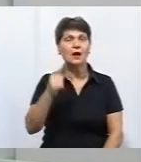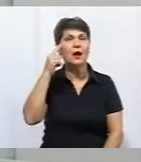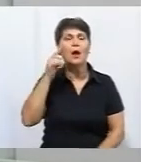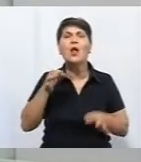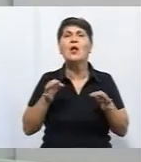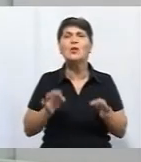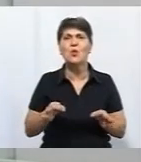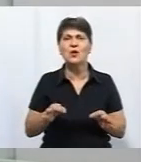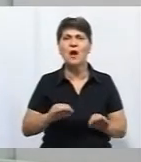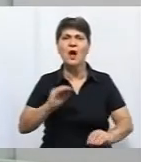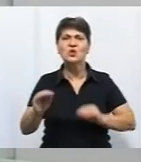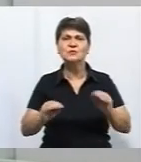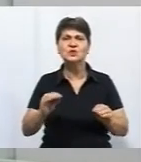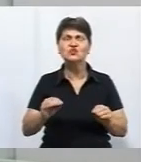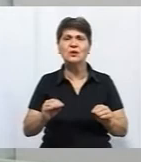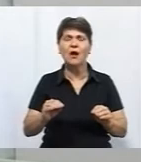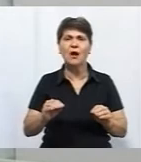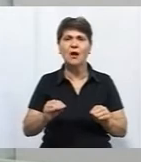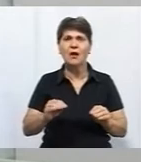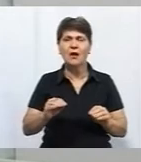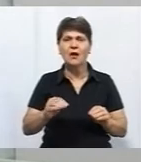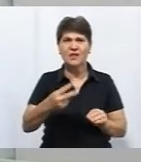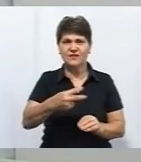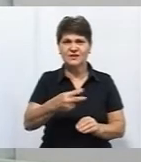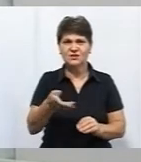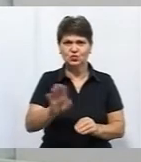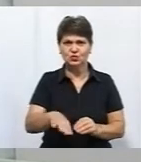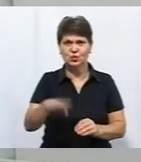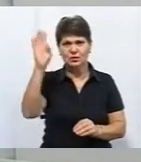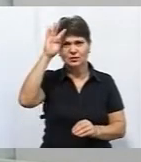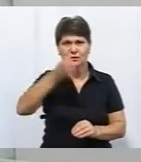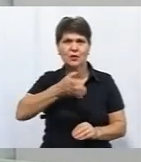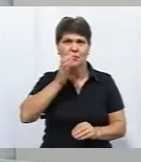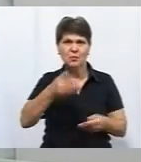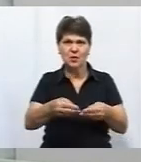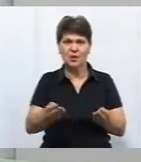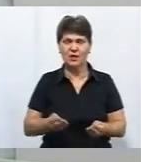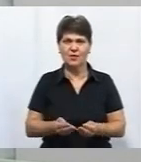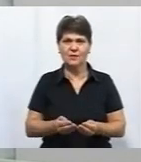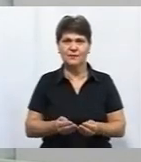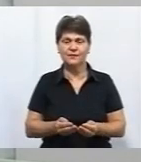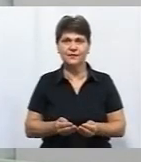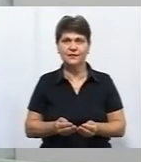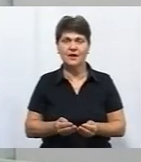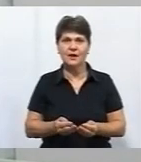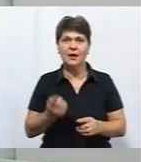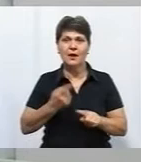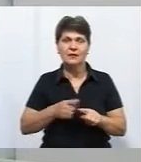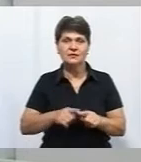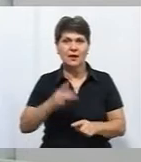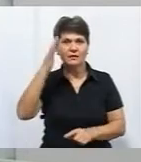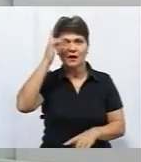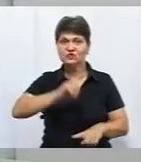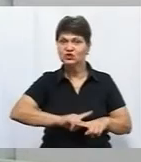20 поїлок? Як ви обирали райони міста, де вони будуть стояти? Ця ідея виникла досить швидко. Я